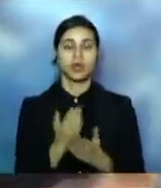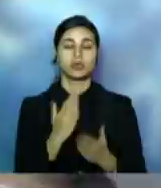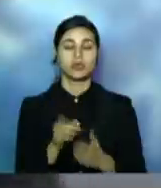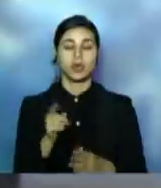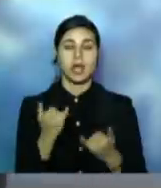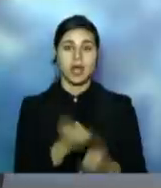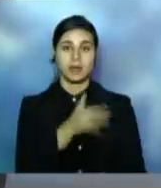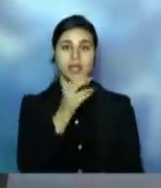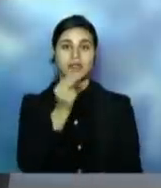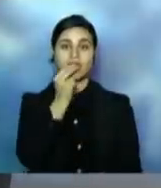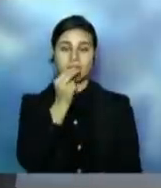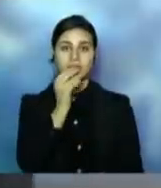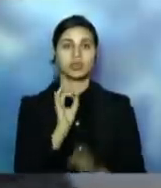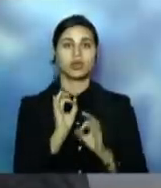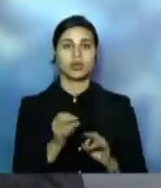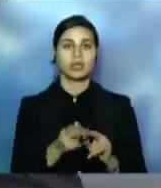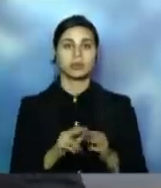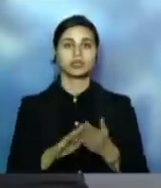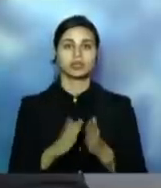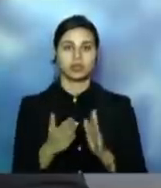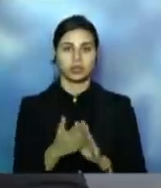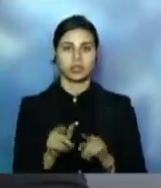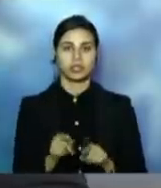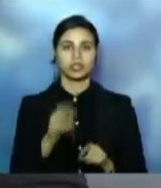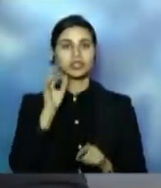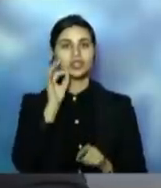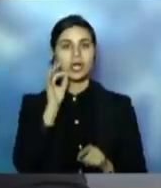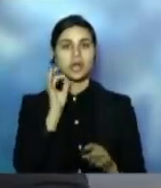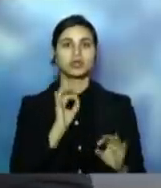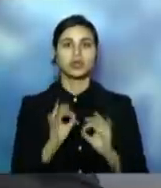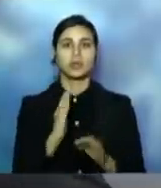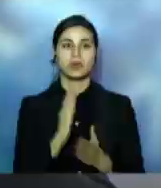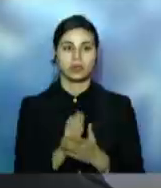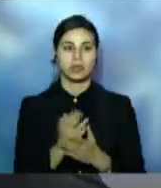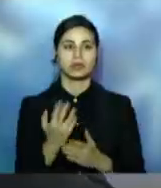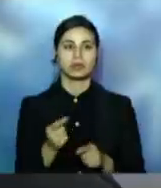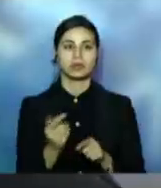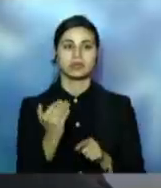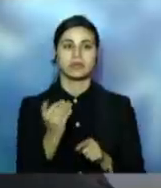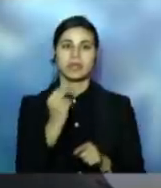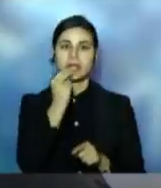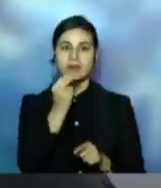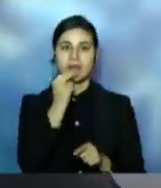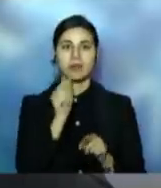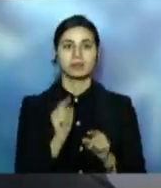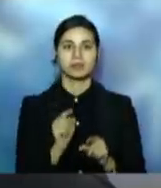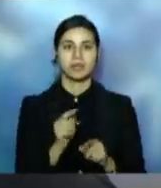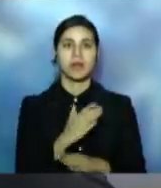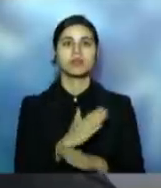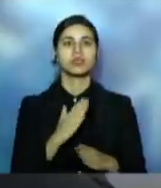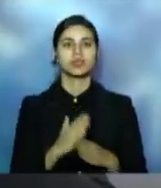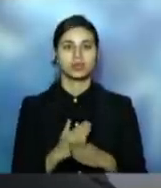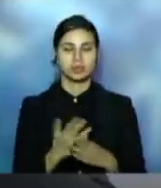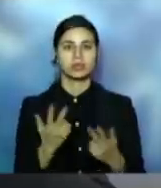ამ კვებაზე კონკრეტულად, აი ამ სიტუაციაში გლუკოზა ნორმალური გაქვთ, ესე იგი თქვენი კვების ერთეული, პურის